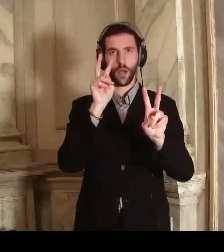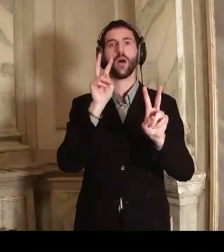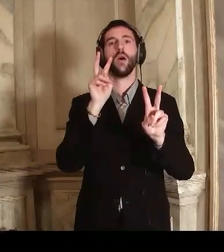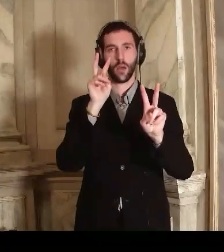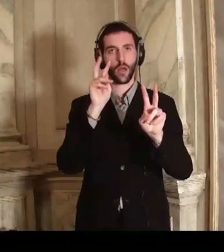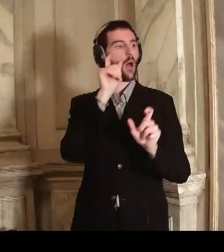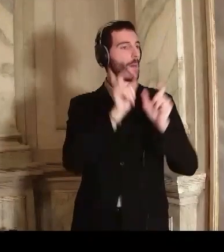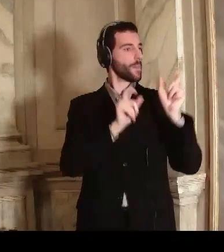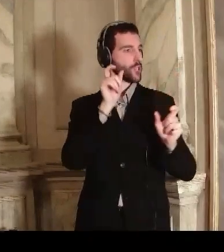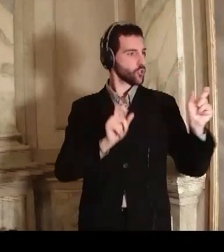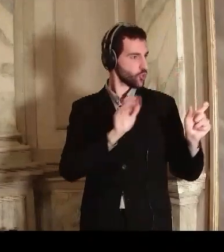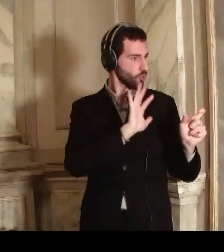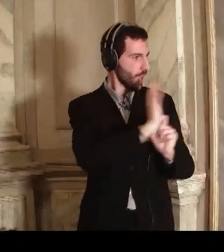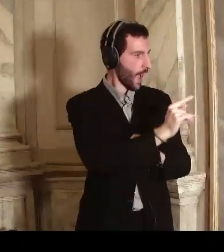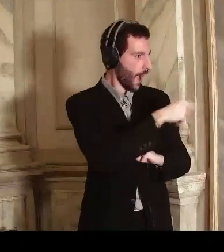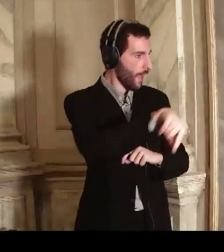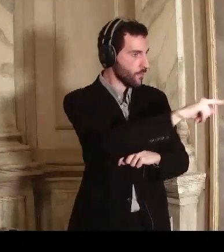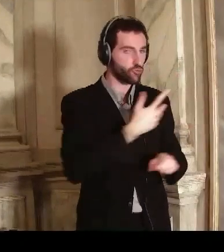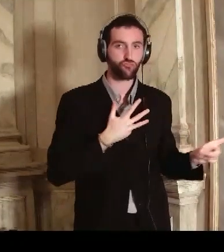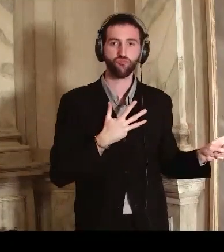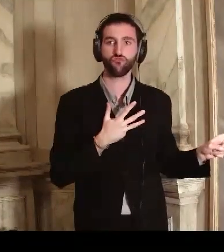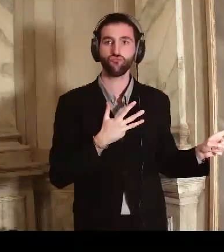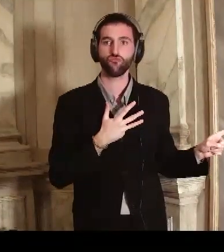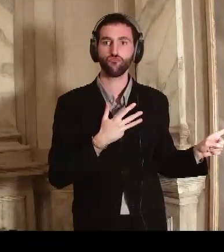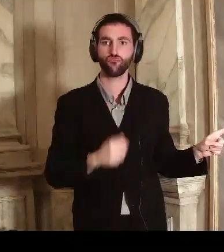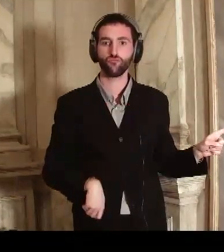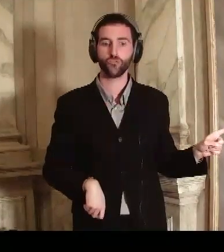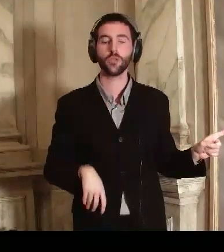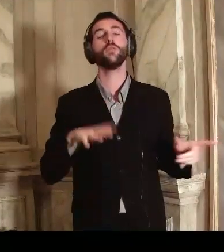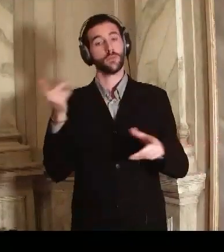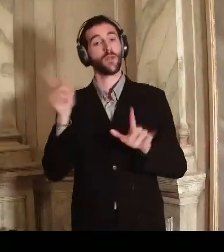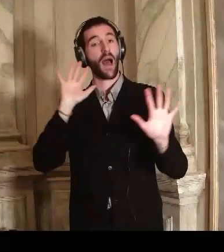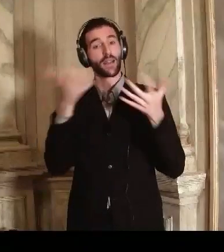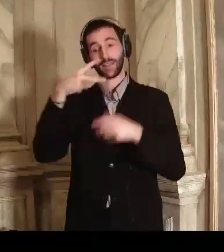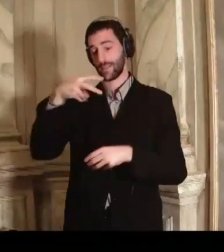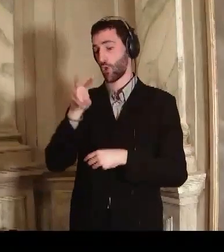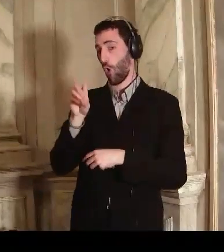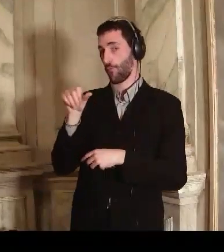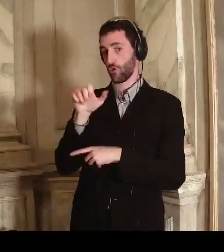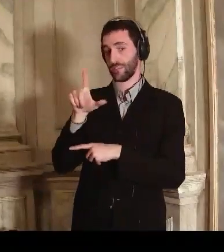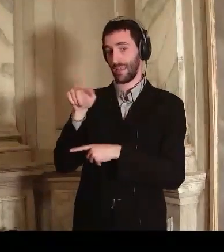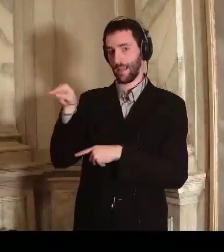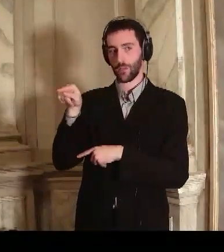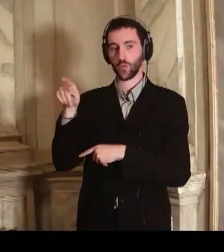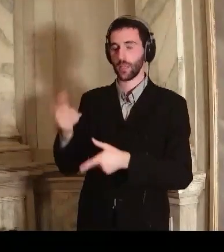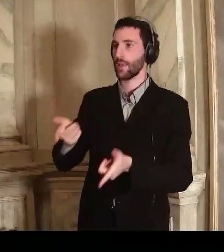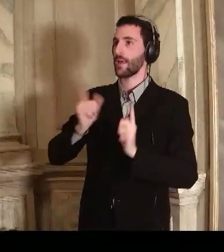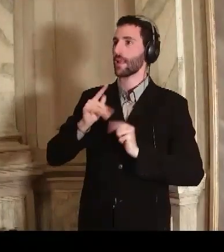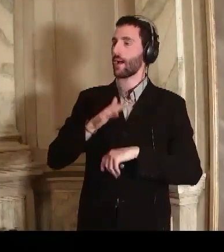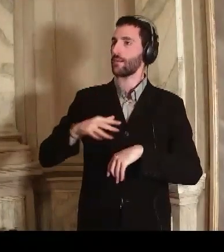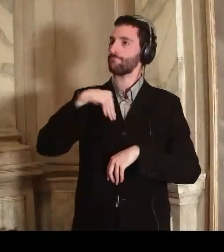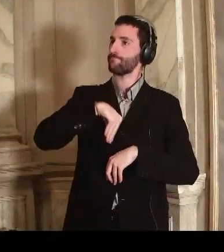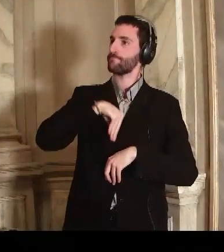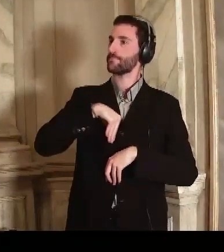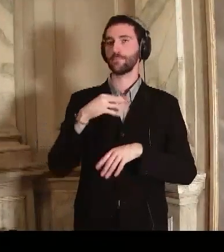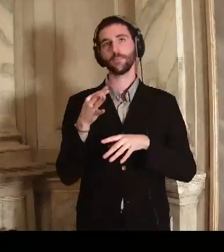altri spettatori. E così l'artista Novosel ci pone in una condizione quasi divina nello scegliere